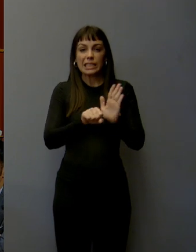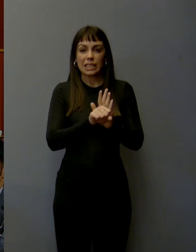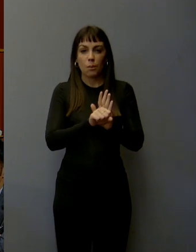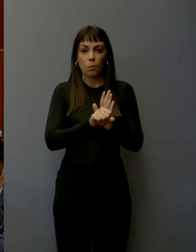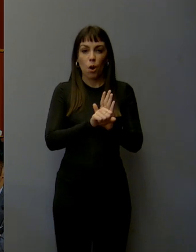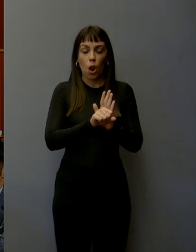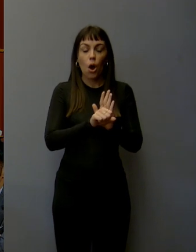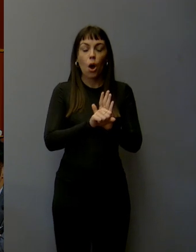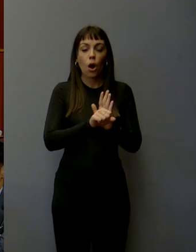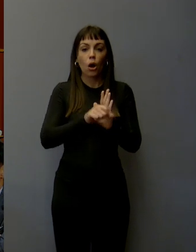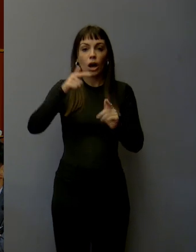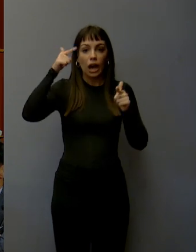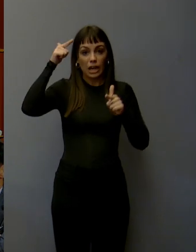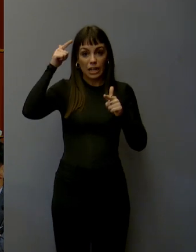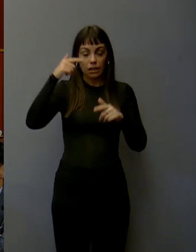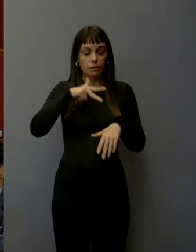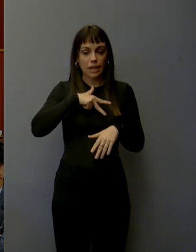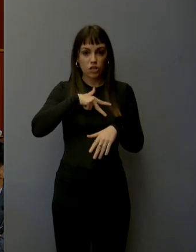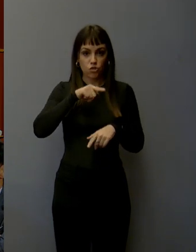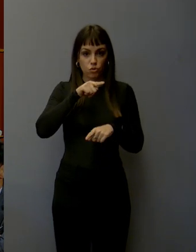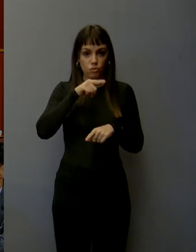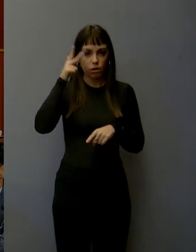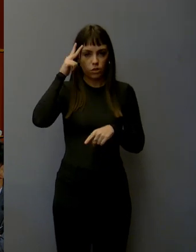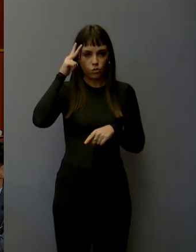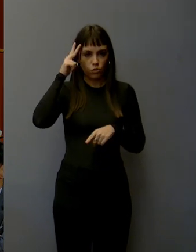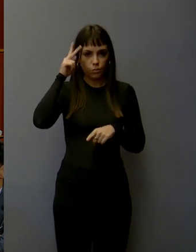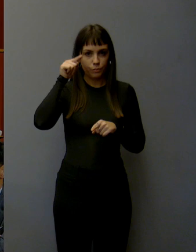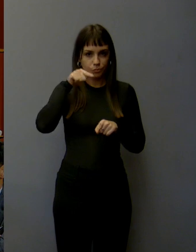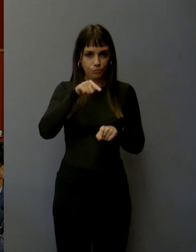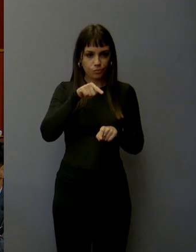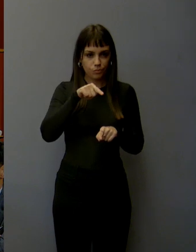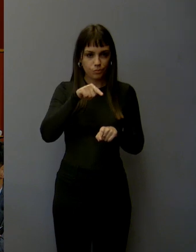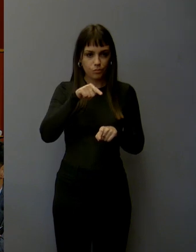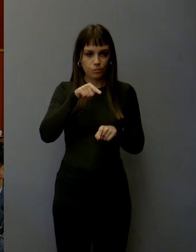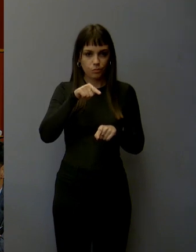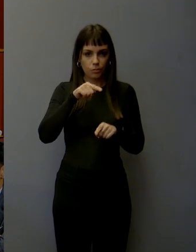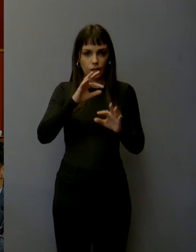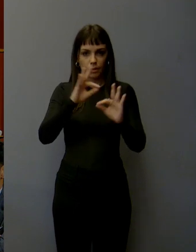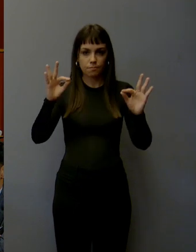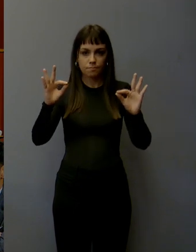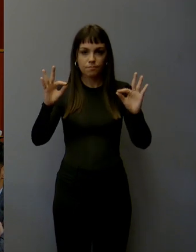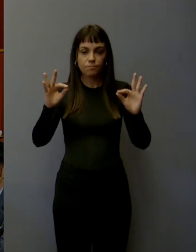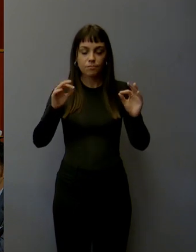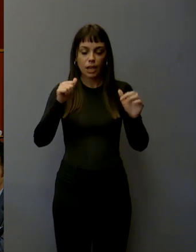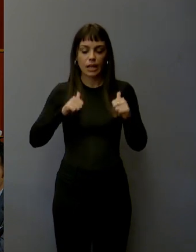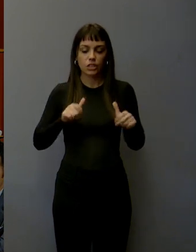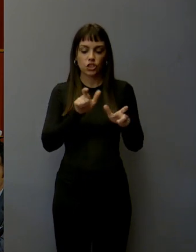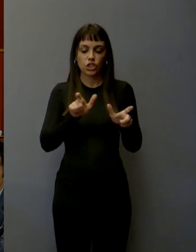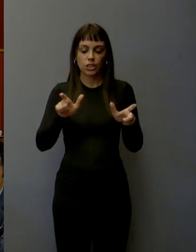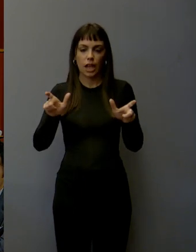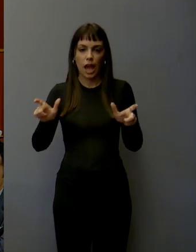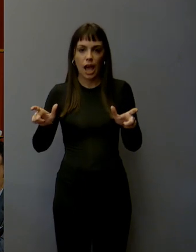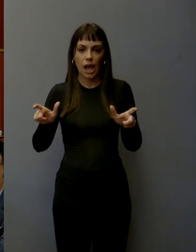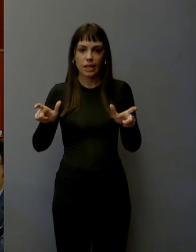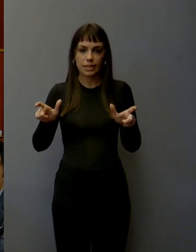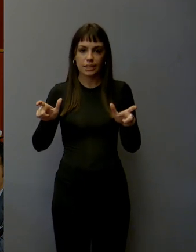forse dovremmo scolpire se non nel muro nella mente i cittadini qui sono affidate funzioni pubbliche hanno il dovere da sempre